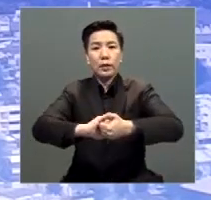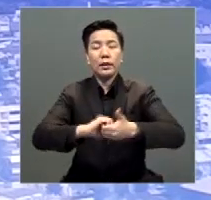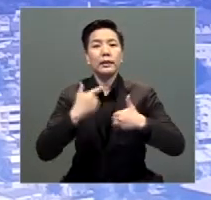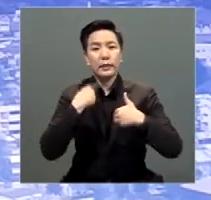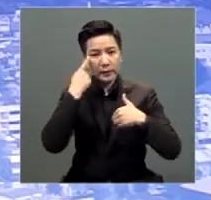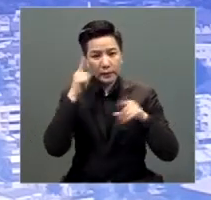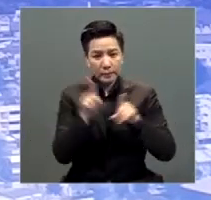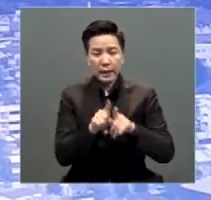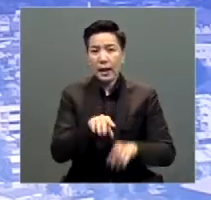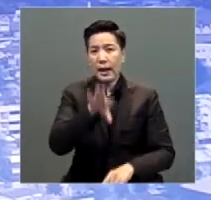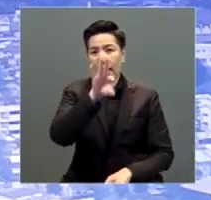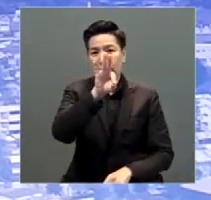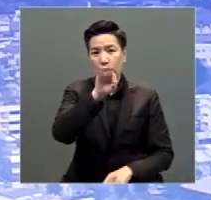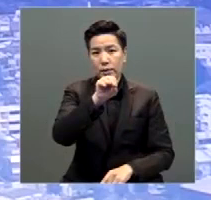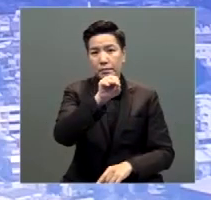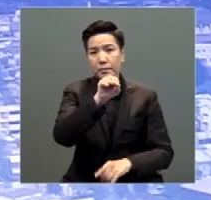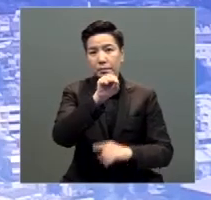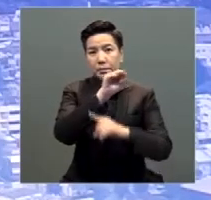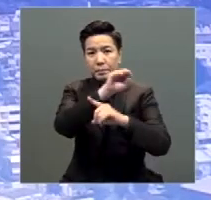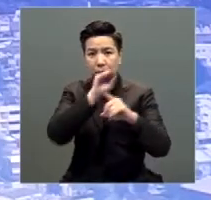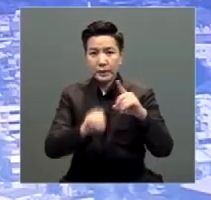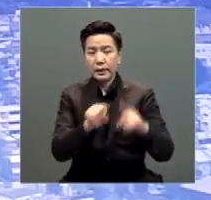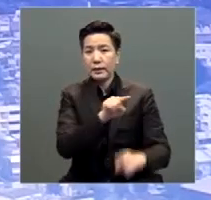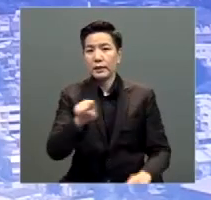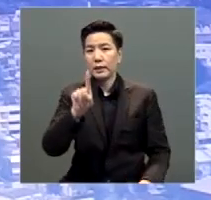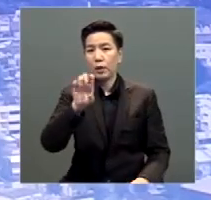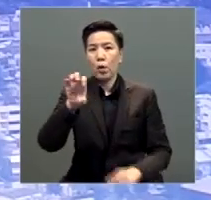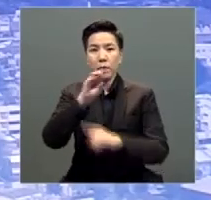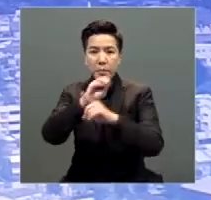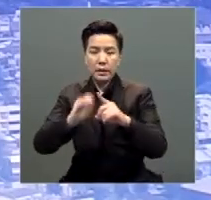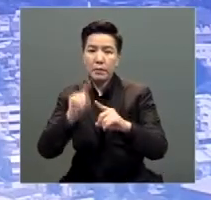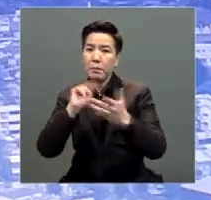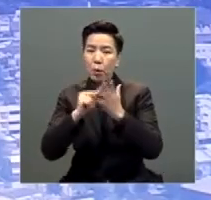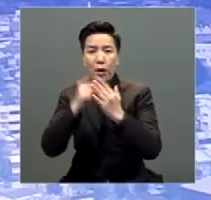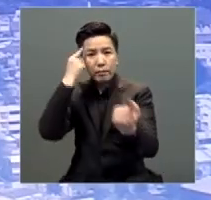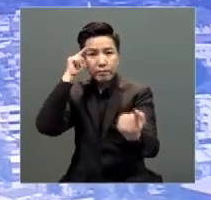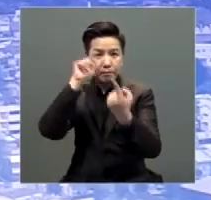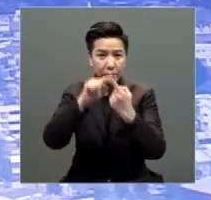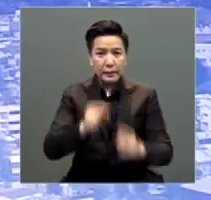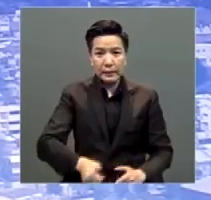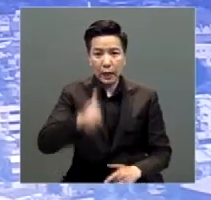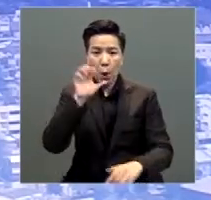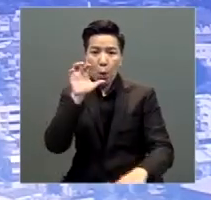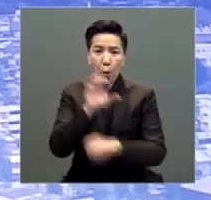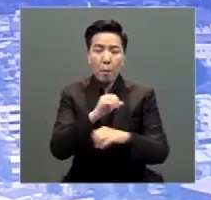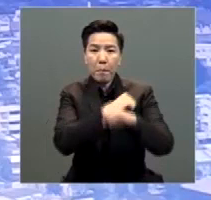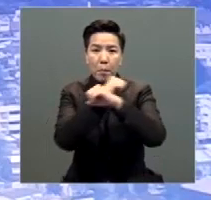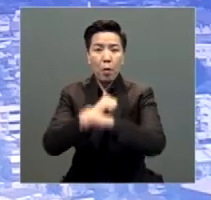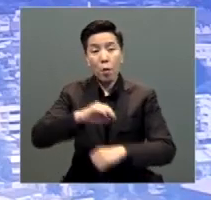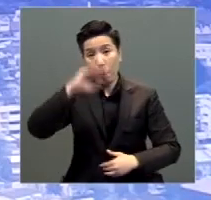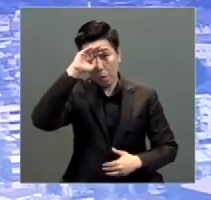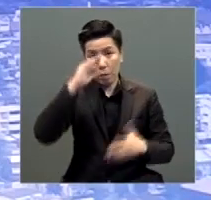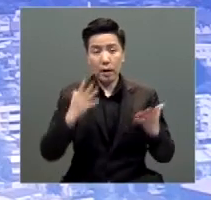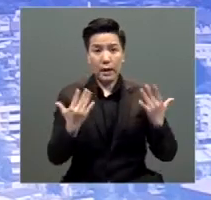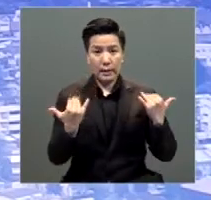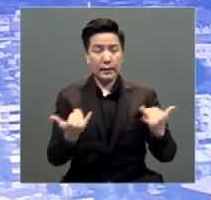เคียง90% ถึง 100% อย่างที่ว่านะครับเราถึงจะประสบความสำเร็จในการควบคุมป้องกันโรคเพราะฉะนั้นเ